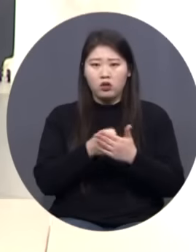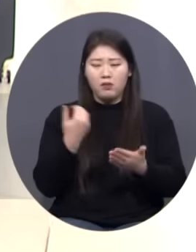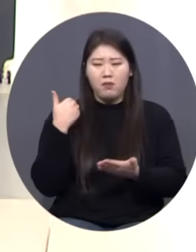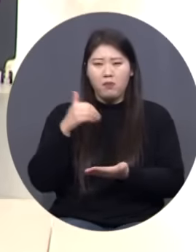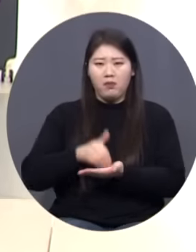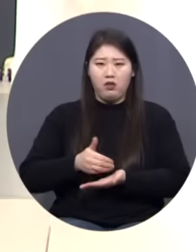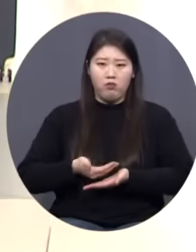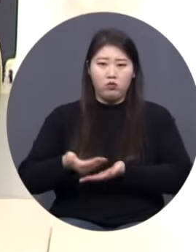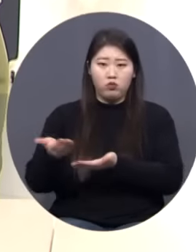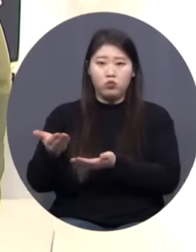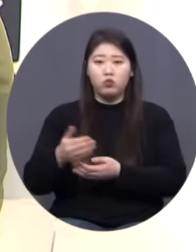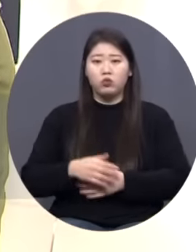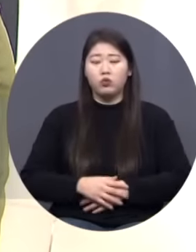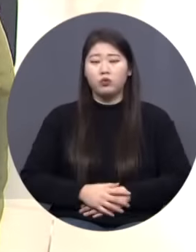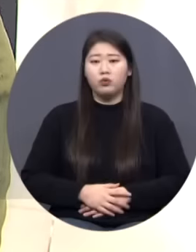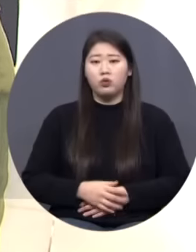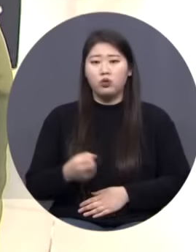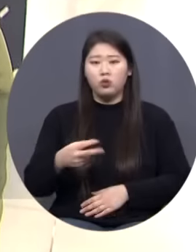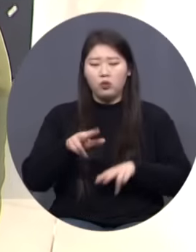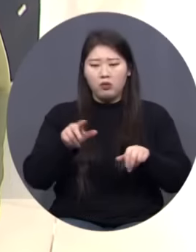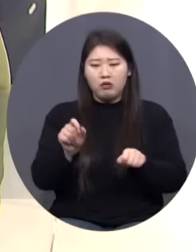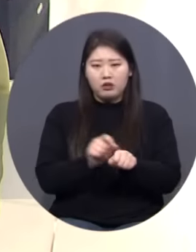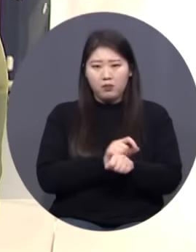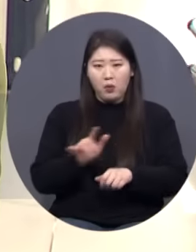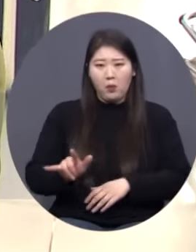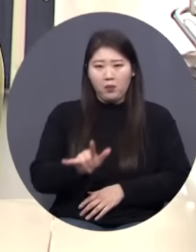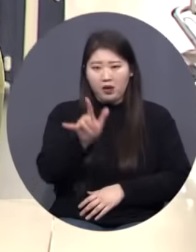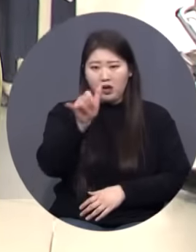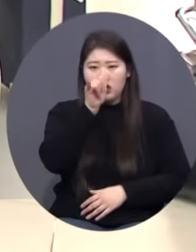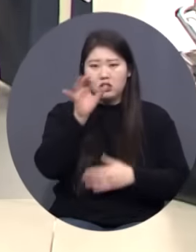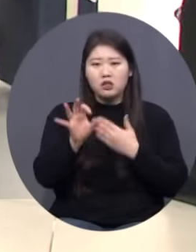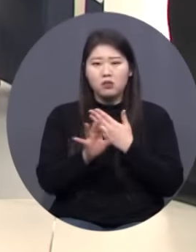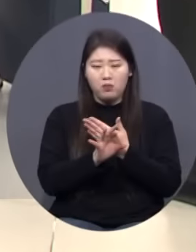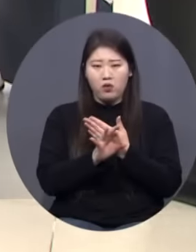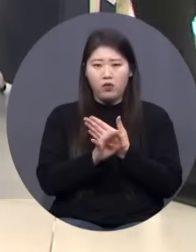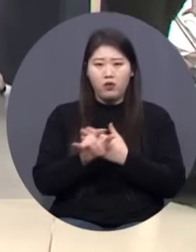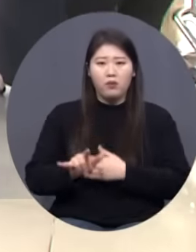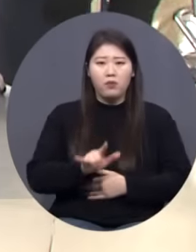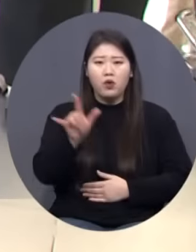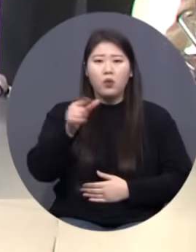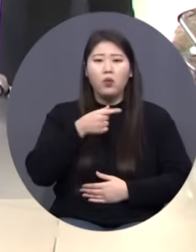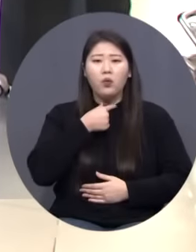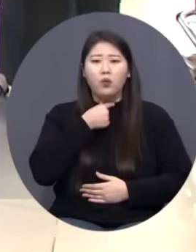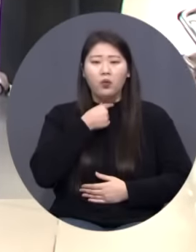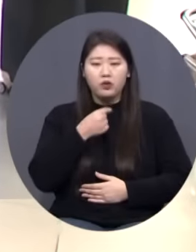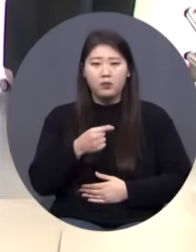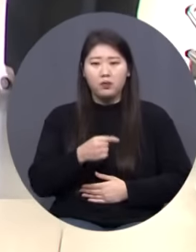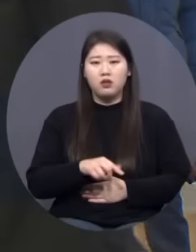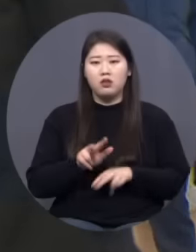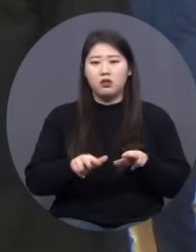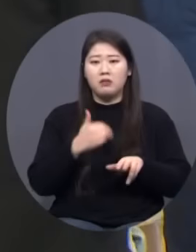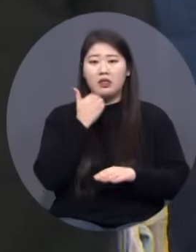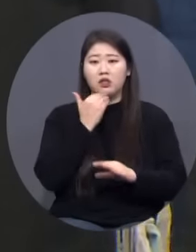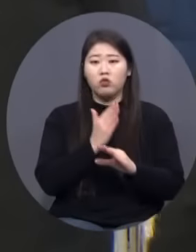반납하고 이제 뭐 특별기라도 뜨면 가려고 그러고 공항에